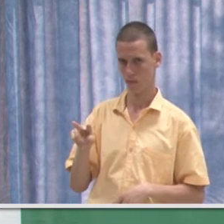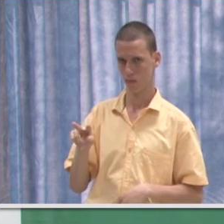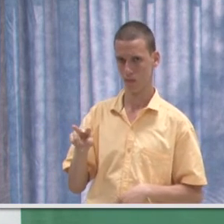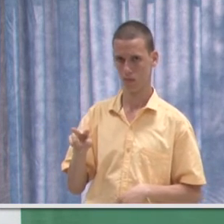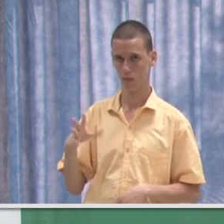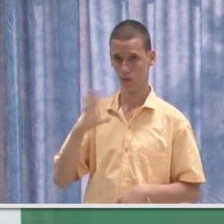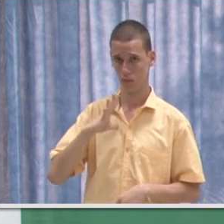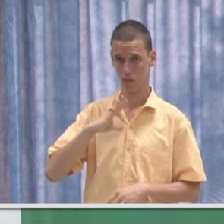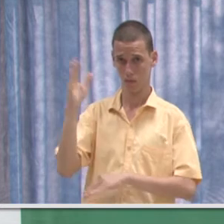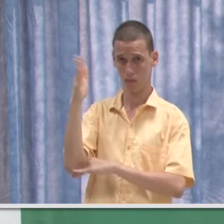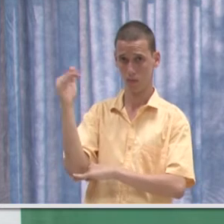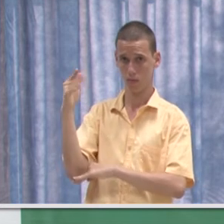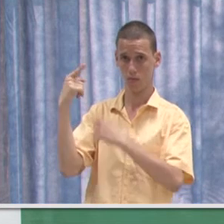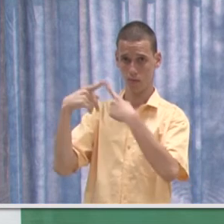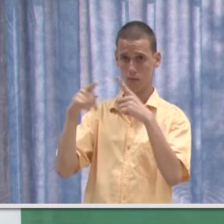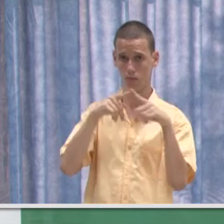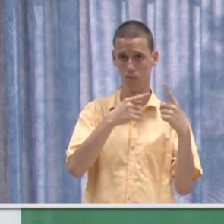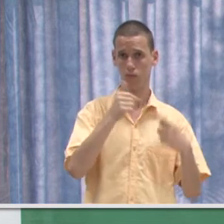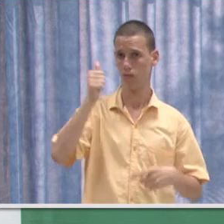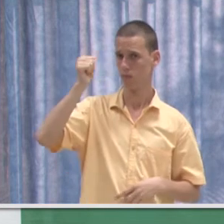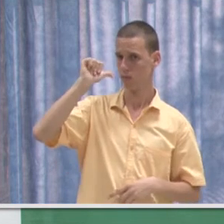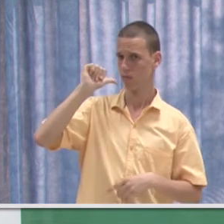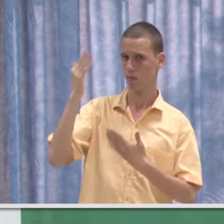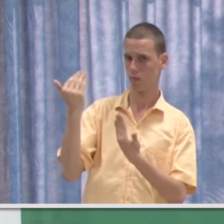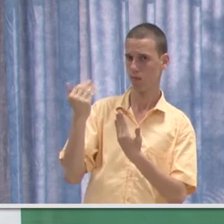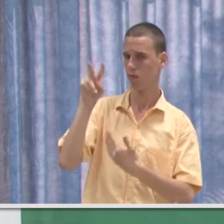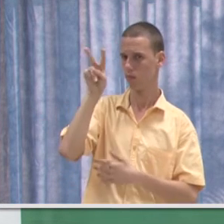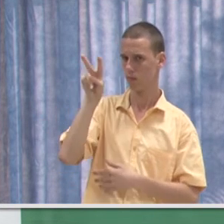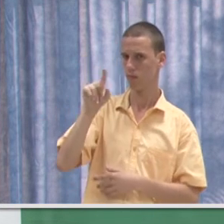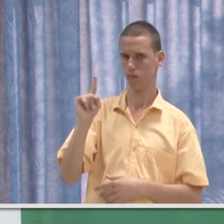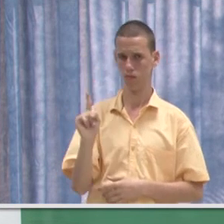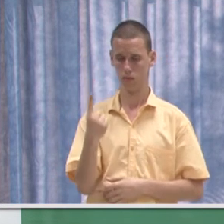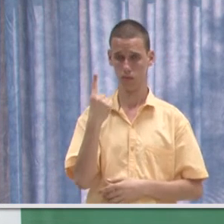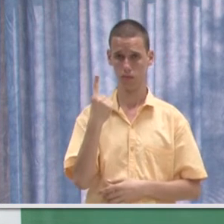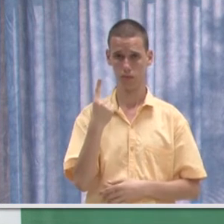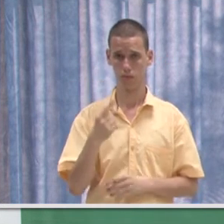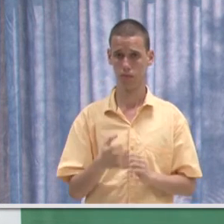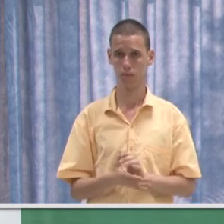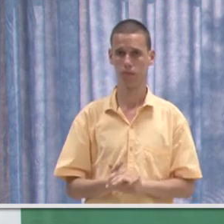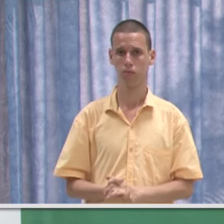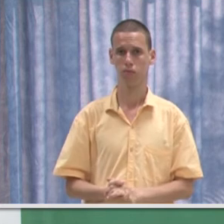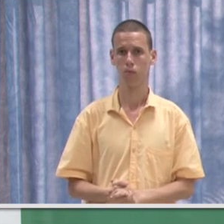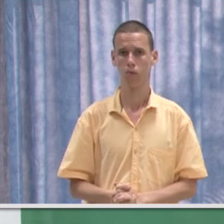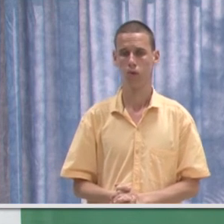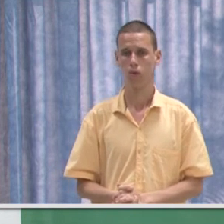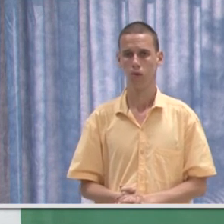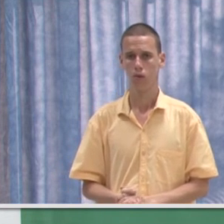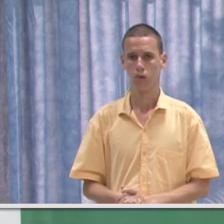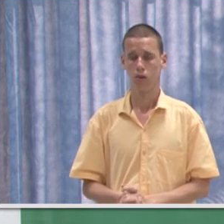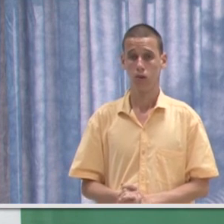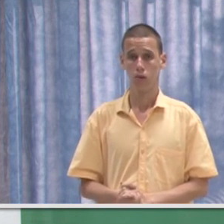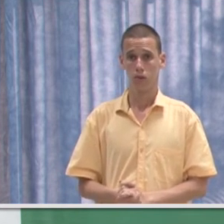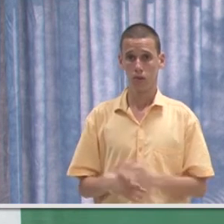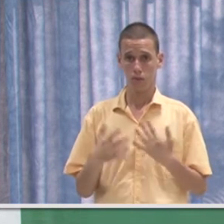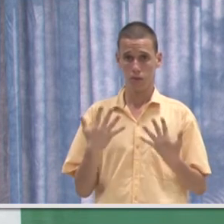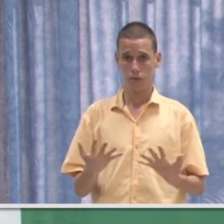moment. Bon service religieux qui nous ouvert, tout bon l'église catholique anglicane qui fait l'ambiance